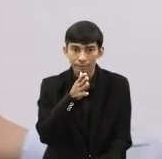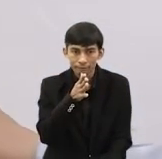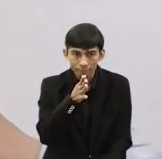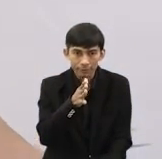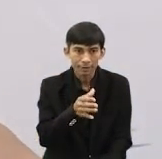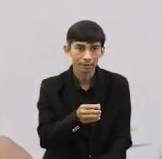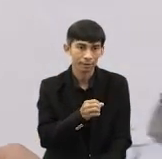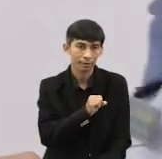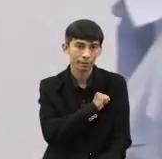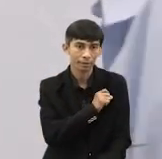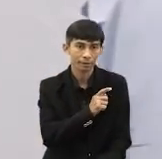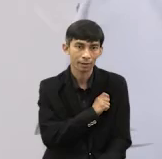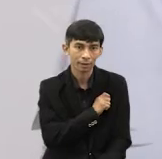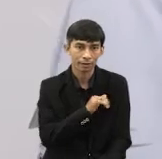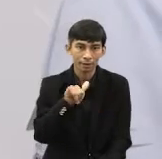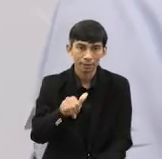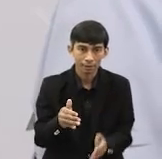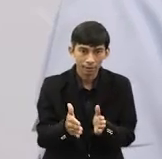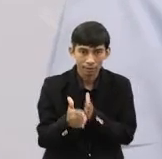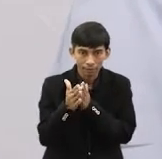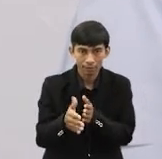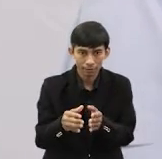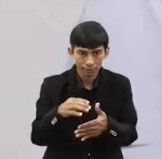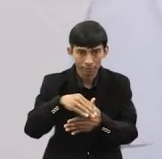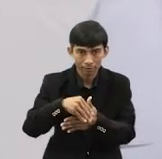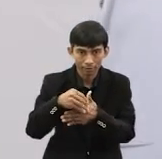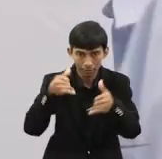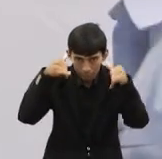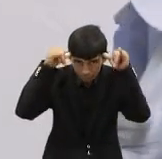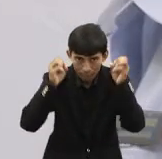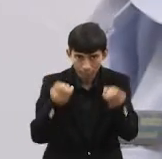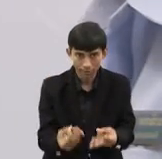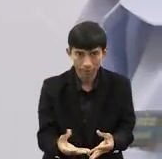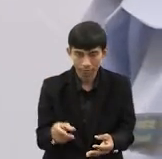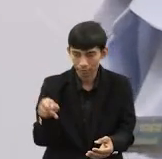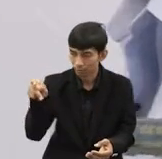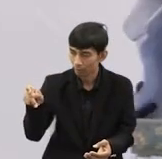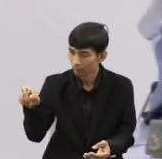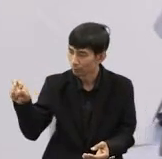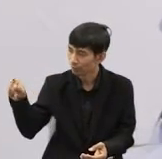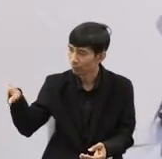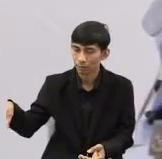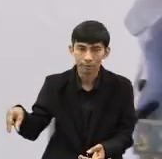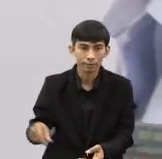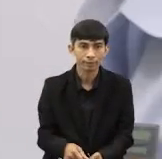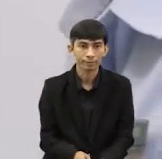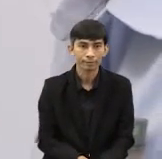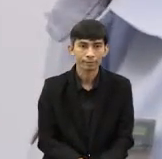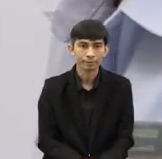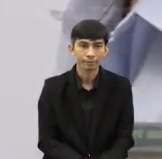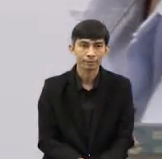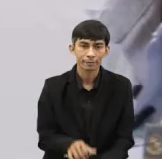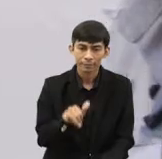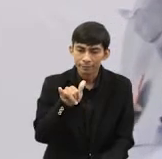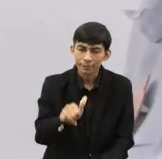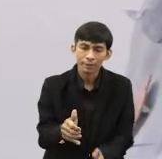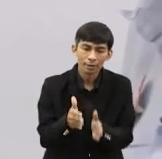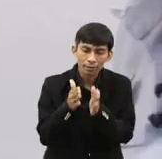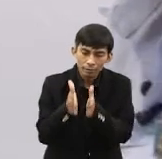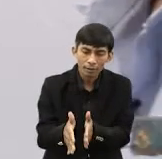nữ sò sạch cố phần mán kg chẳng biết tha nữ so nè ta dân trời thua lệch ấy